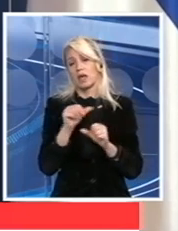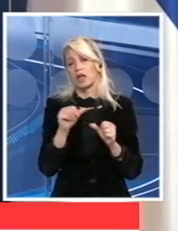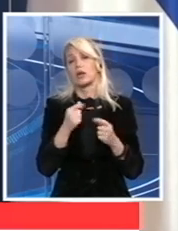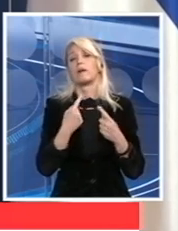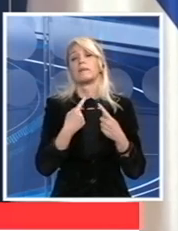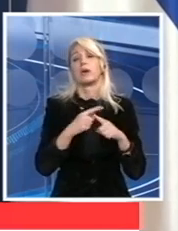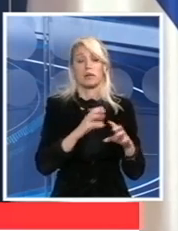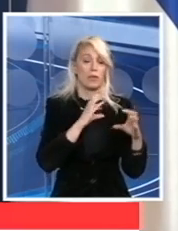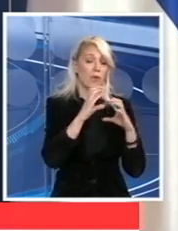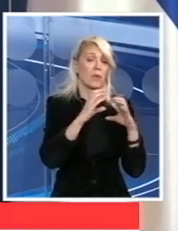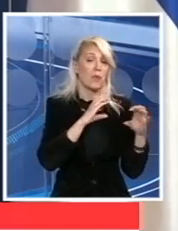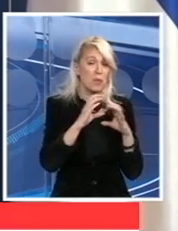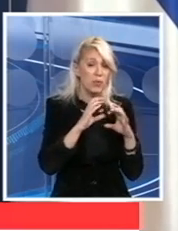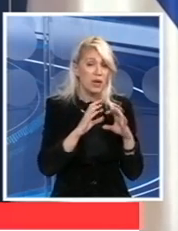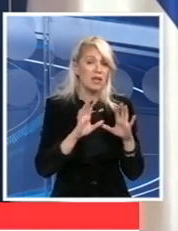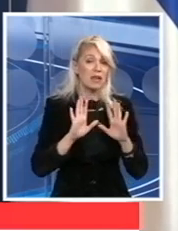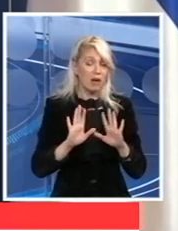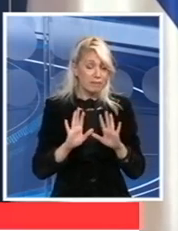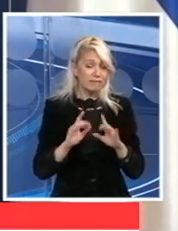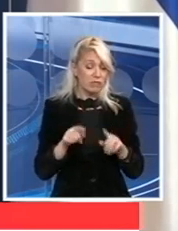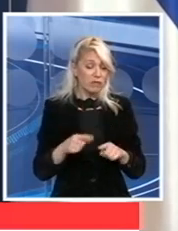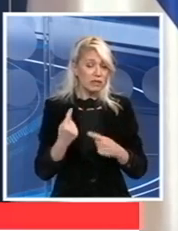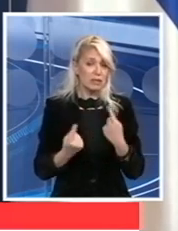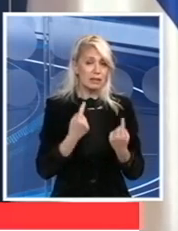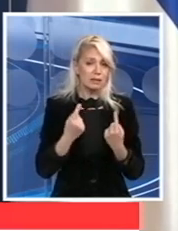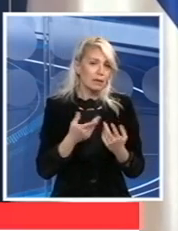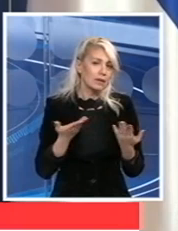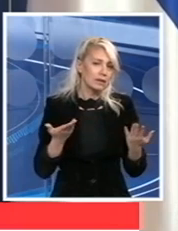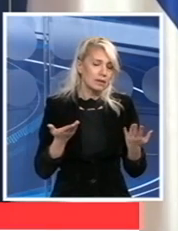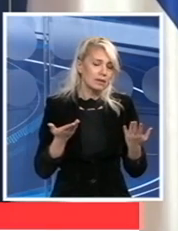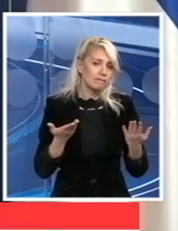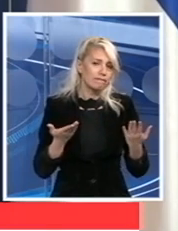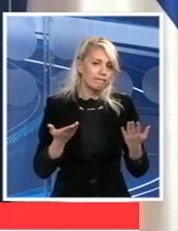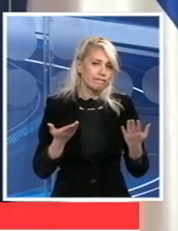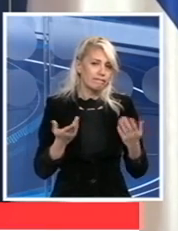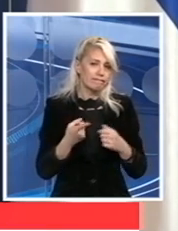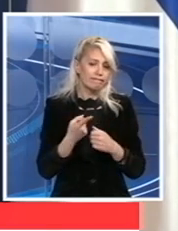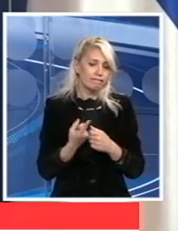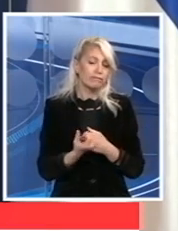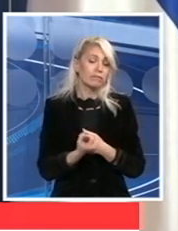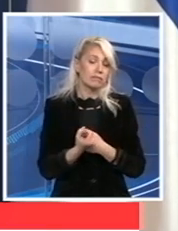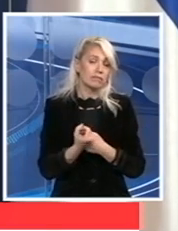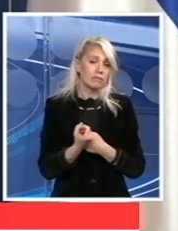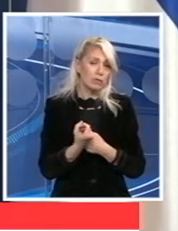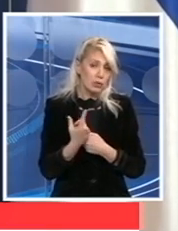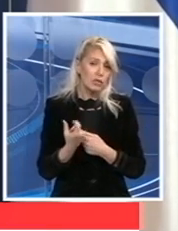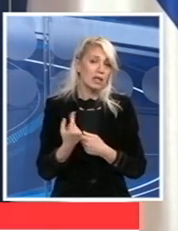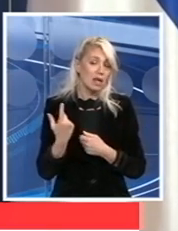komunikaciji, u ovakvim tragičnim okolnostima su nešto što ostaje